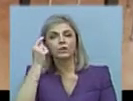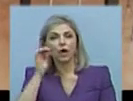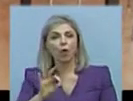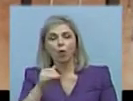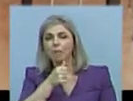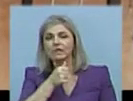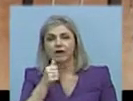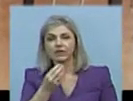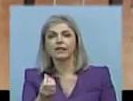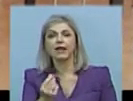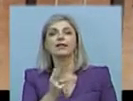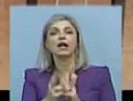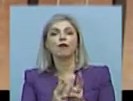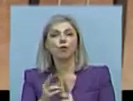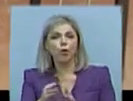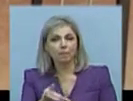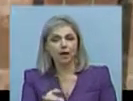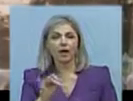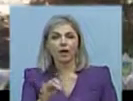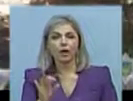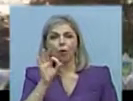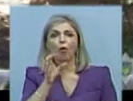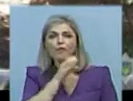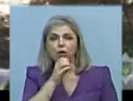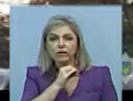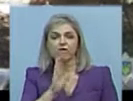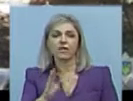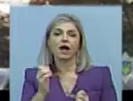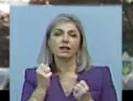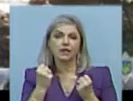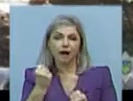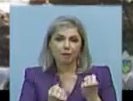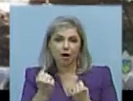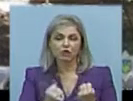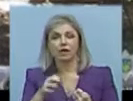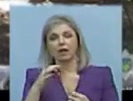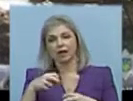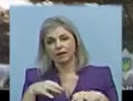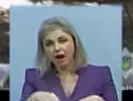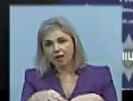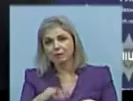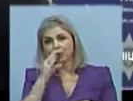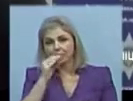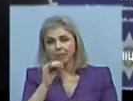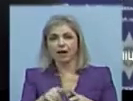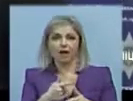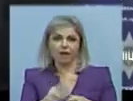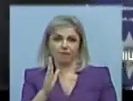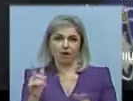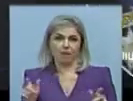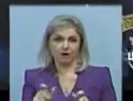реформи, випадки вчинення крадіжок особистого майна у транспорті або торгівельних закладах. Останнім